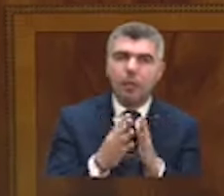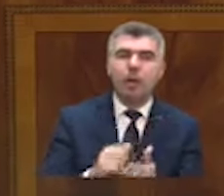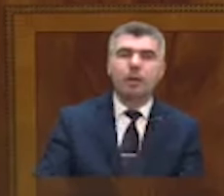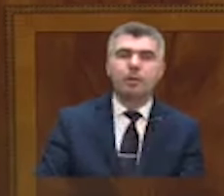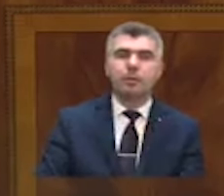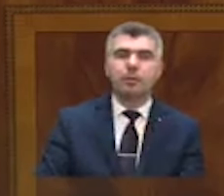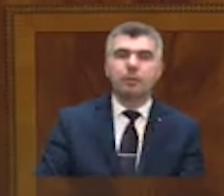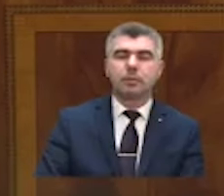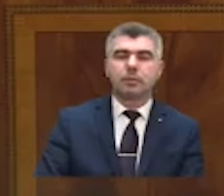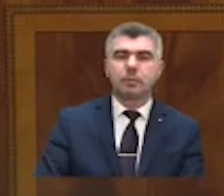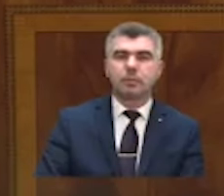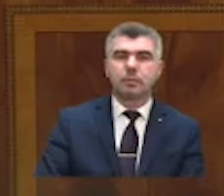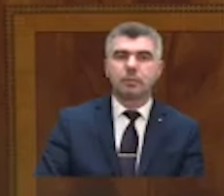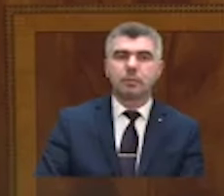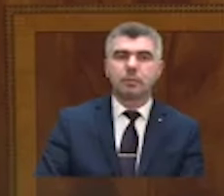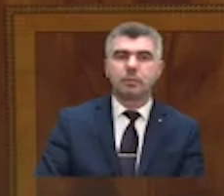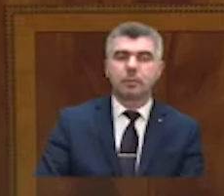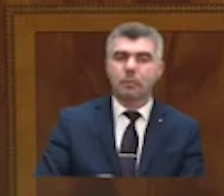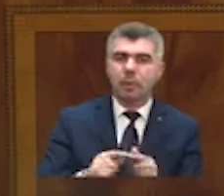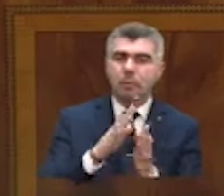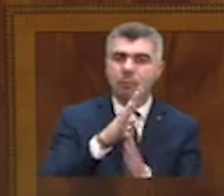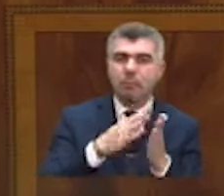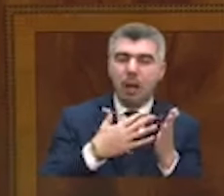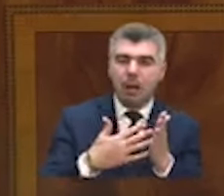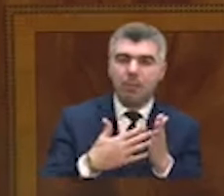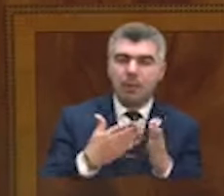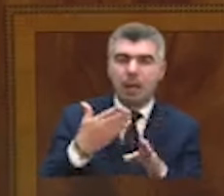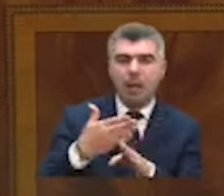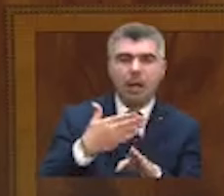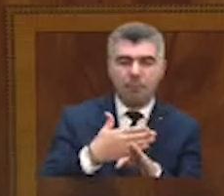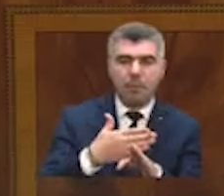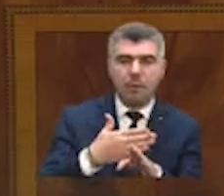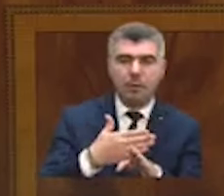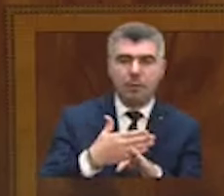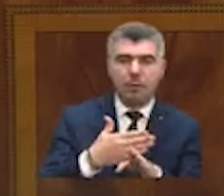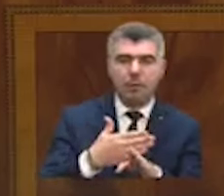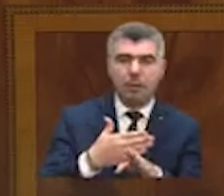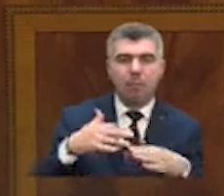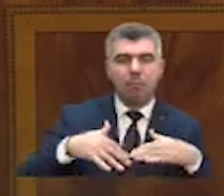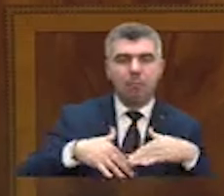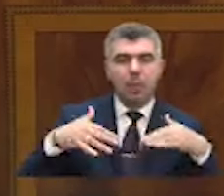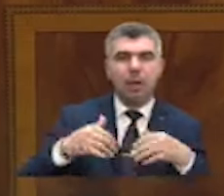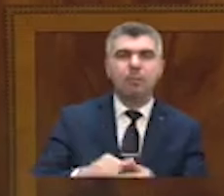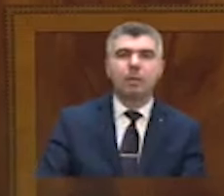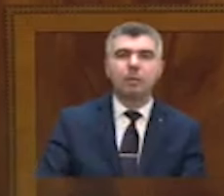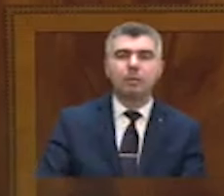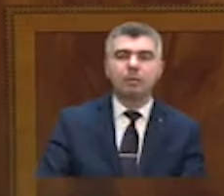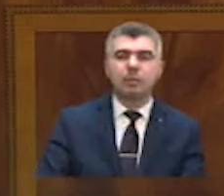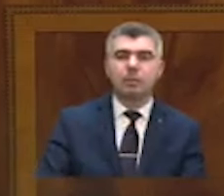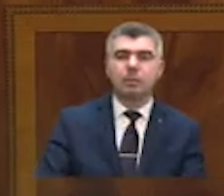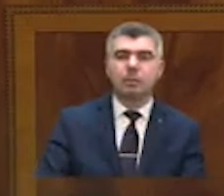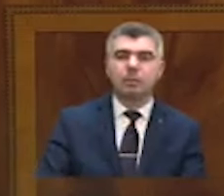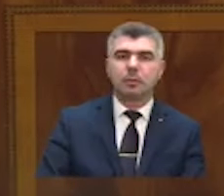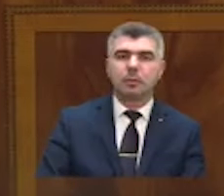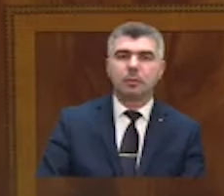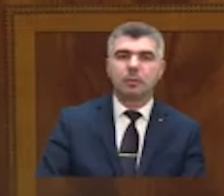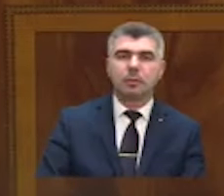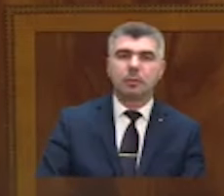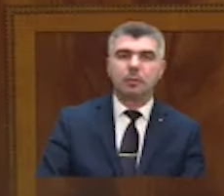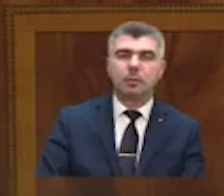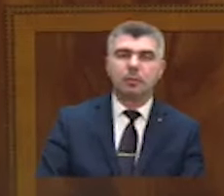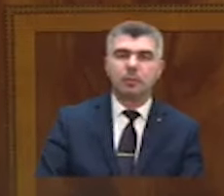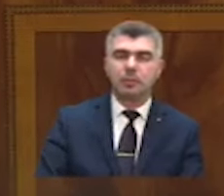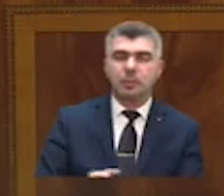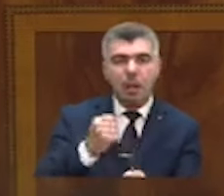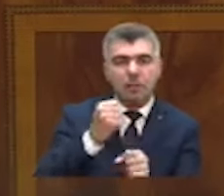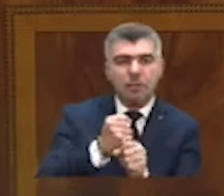متوسطه غادي نجيبوا البرنامج ان شاء الله قبل من الدخول البرلماني الجاي غادي تكون سميت ولكن عملنا